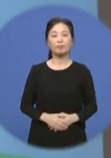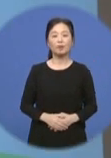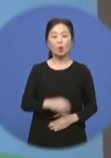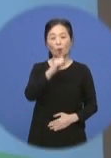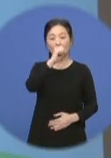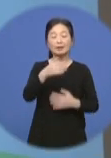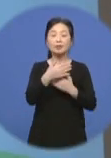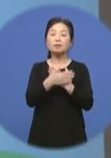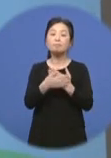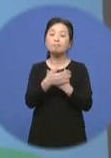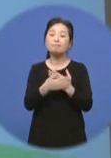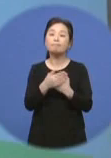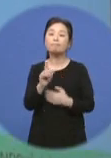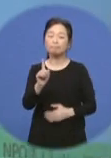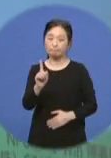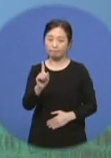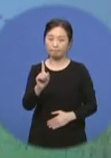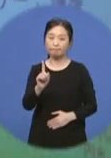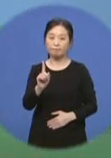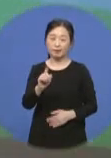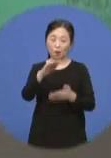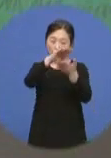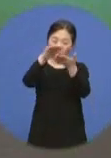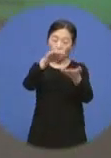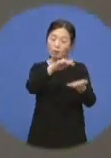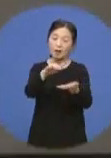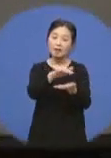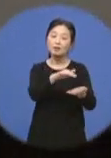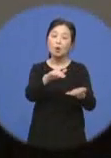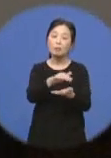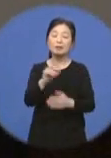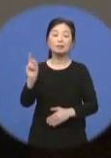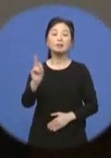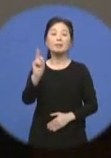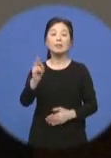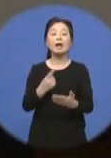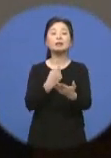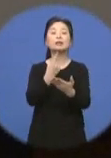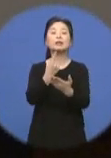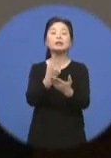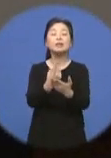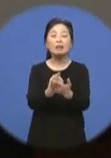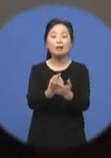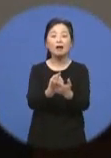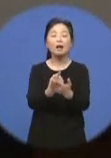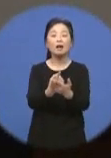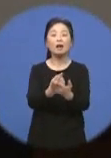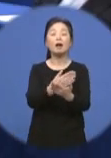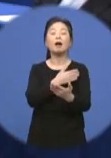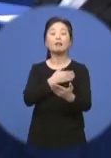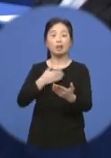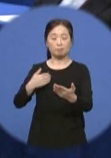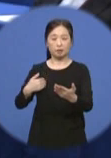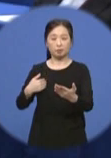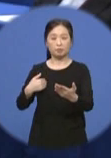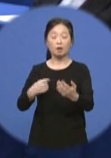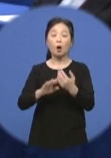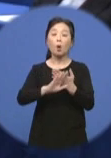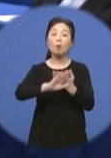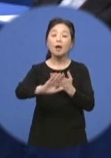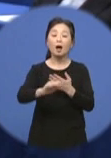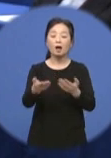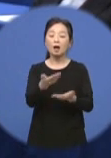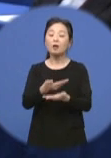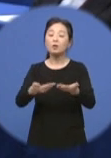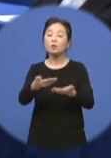ね、こういった階層別セミナーに、参加できるほか、交流会